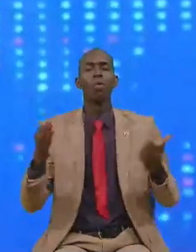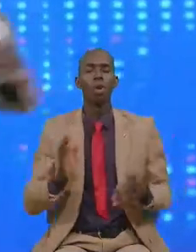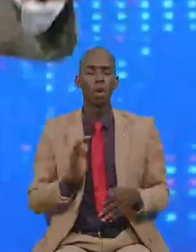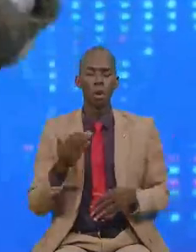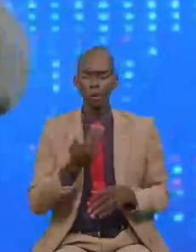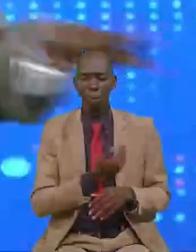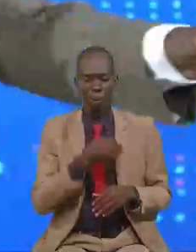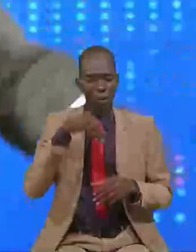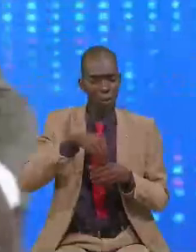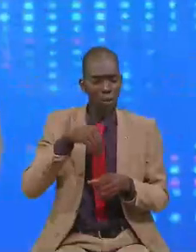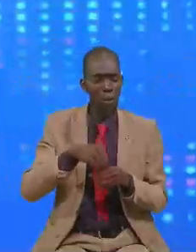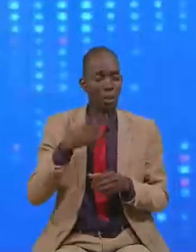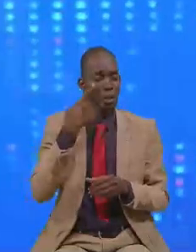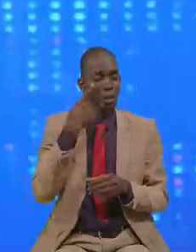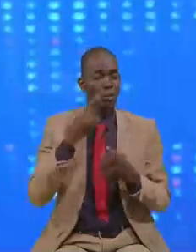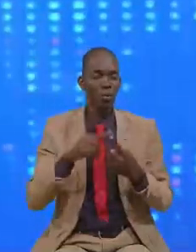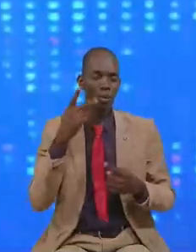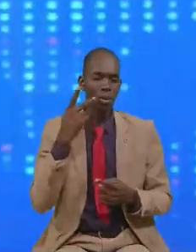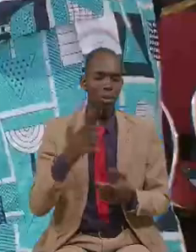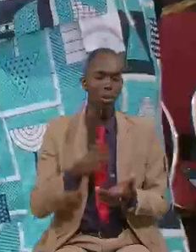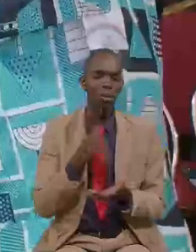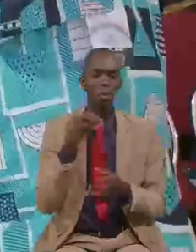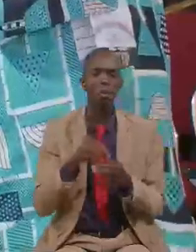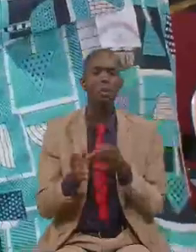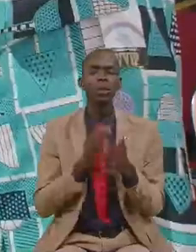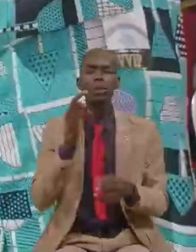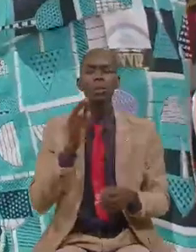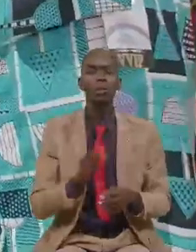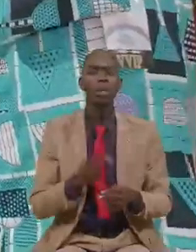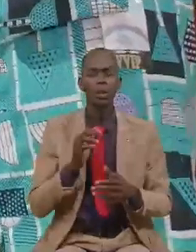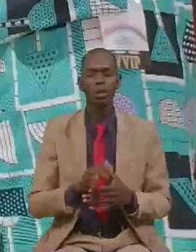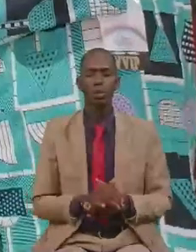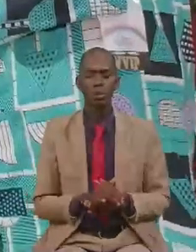vue intérieure pour le voir au nom de Jésus.